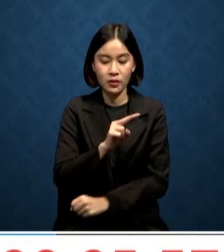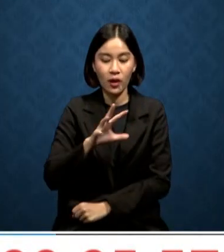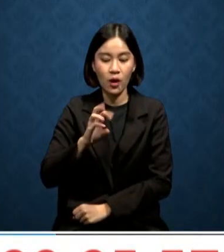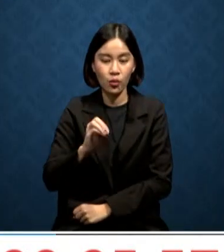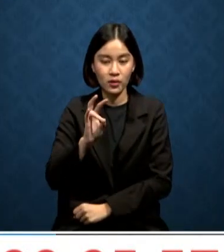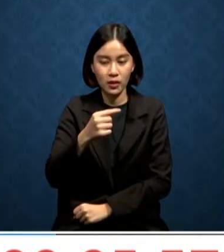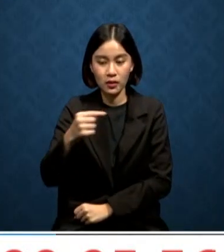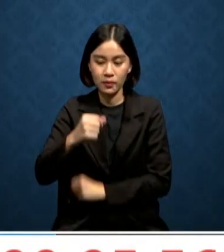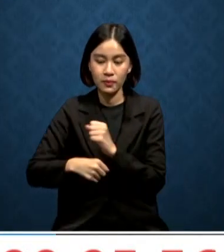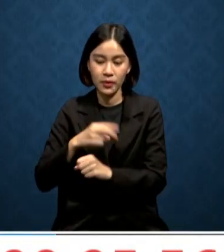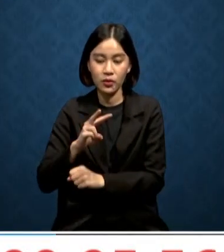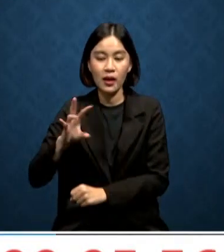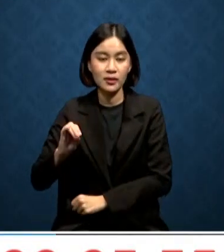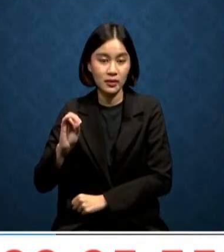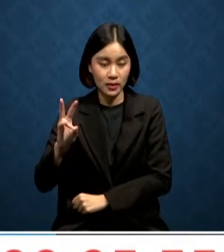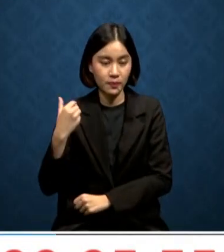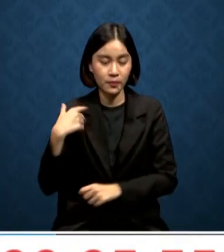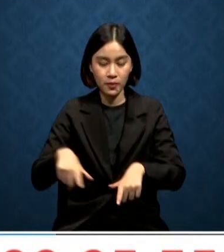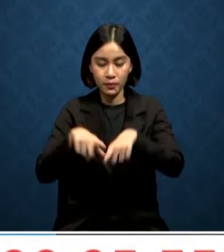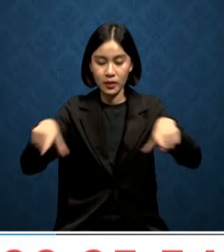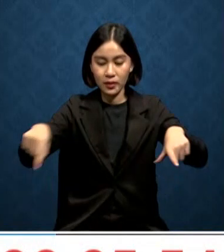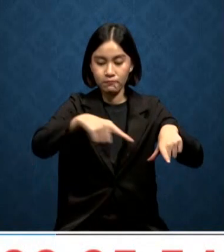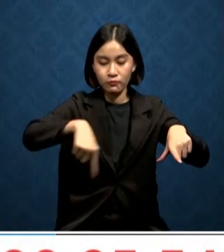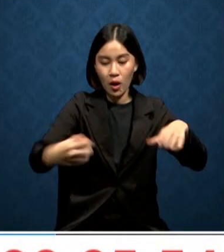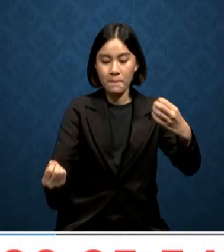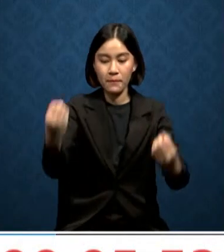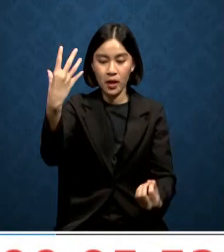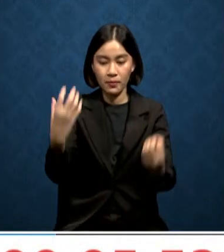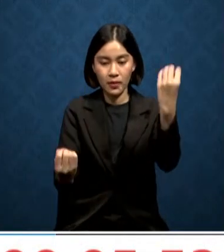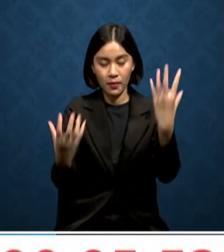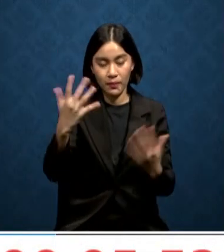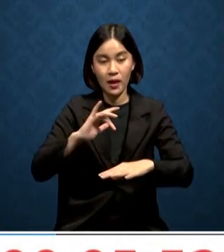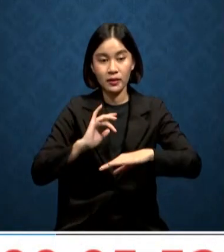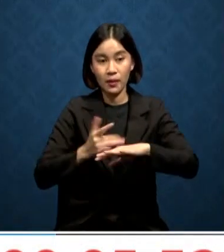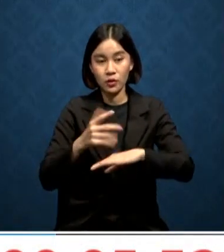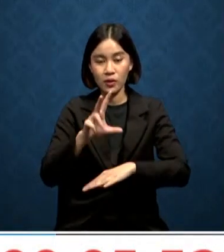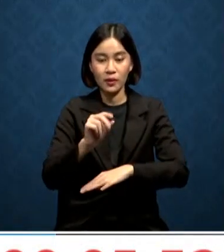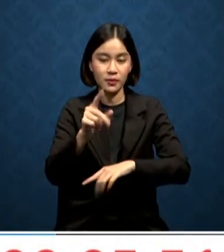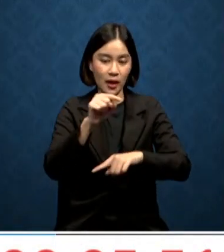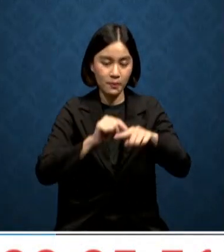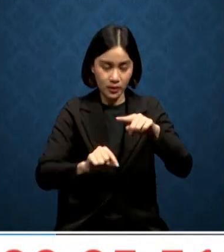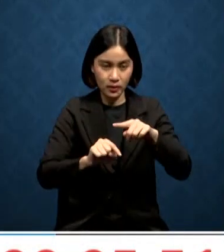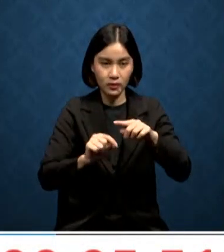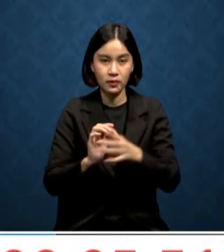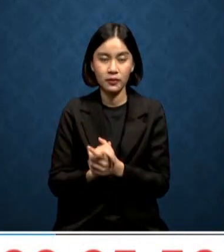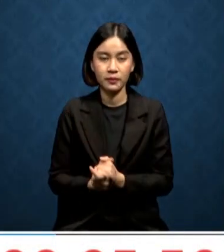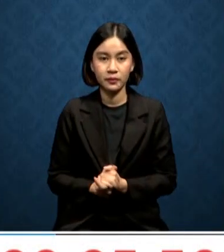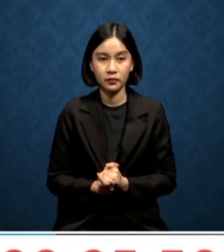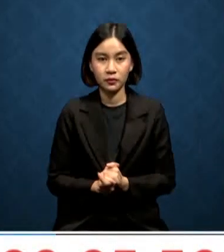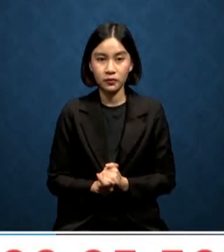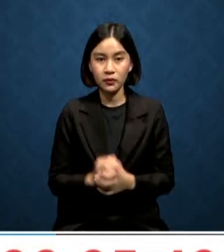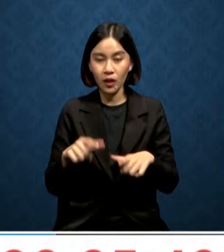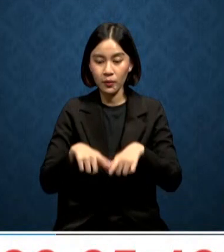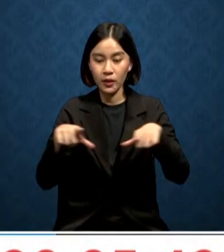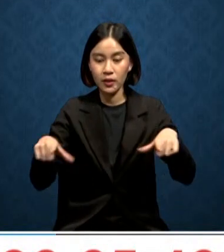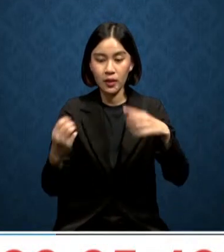ถึง70กำหนดให้มีพื้นที่ป่าไม้เป็นป่าธรรมชาติ 33% นะครับเป็นพื้น